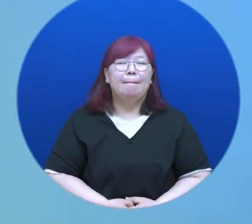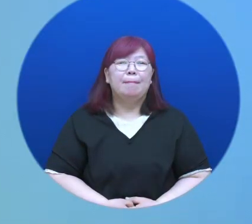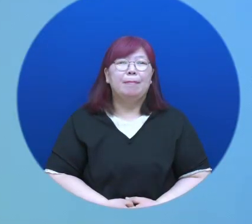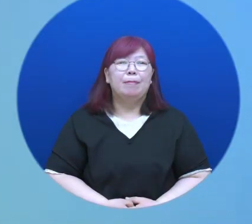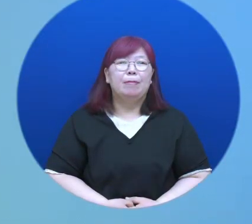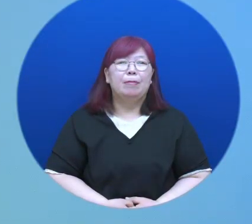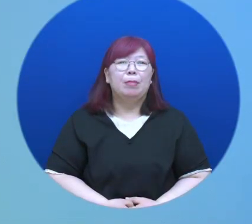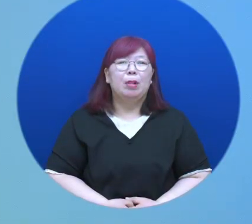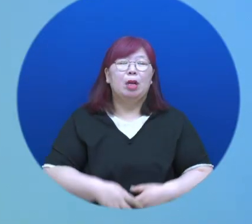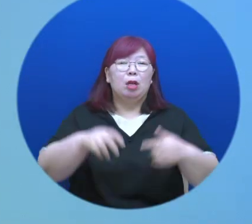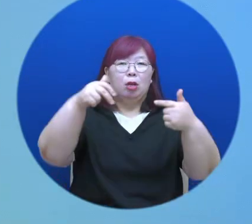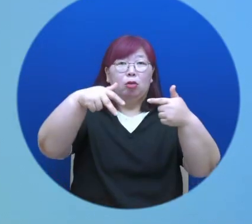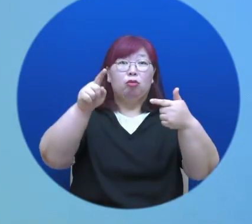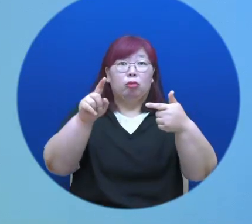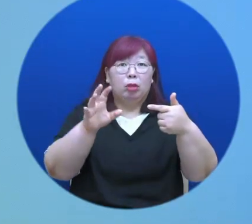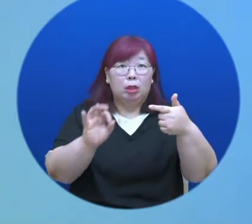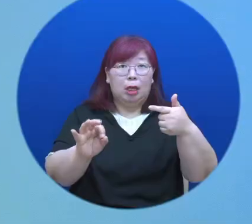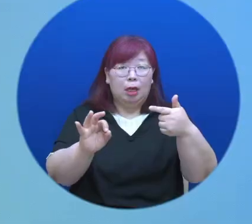이 6장은